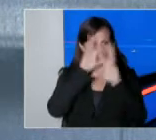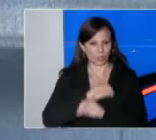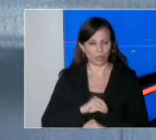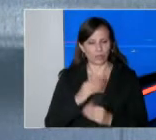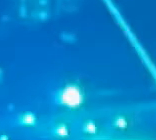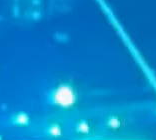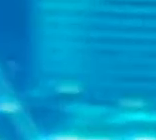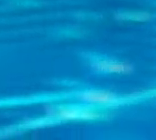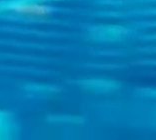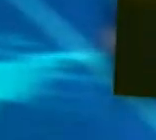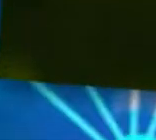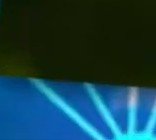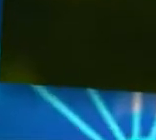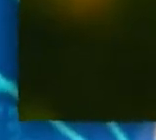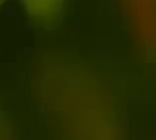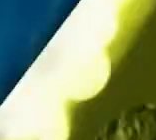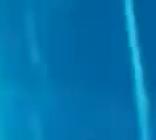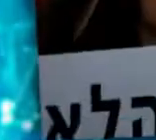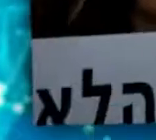מתחילים.